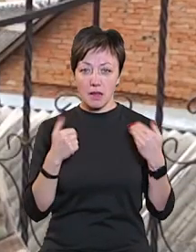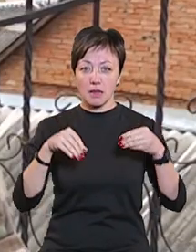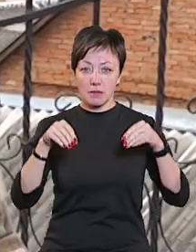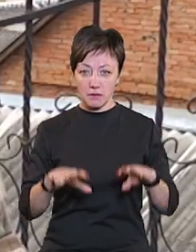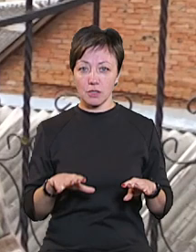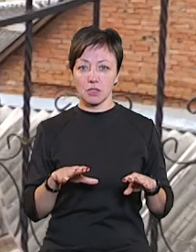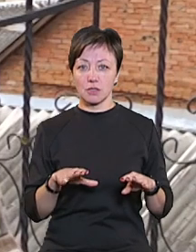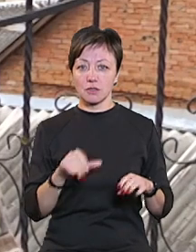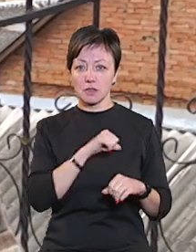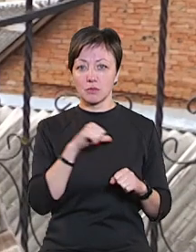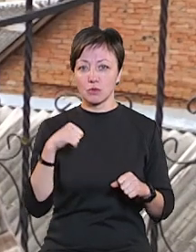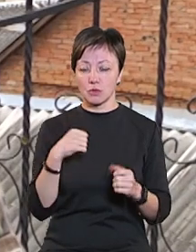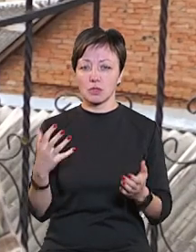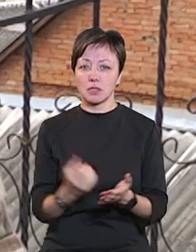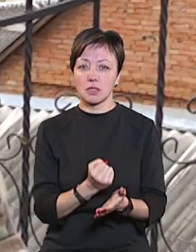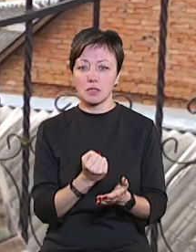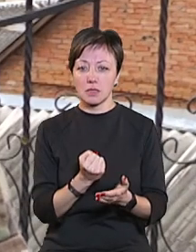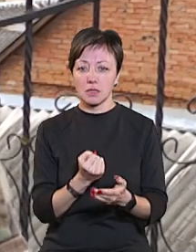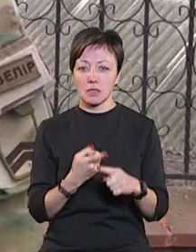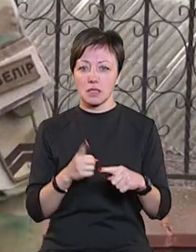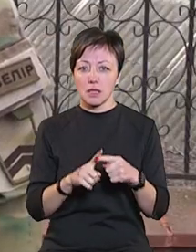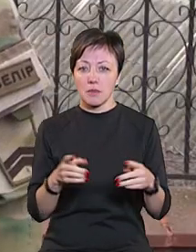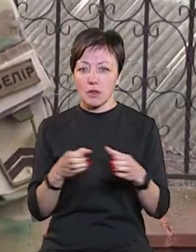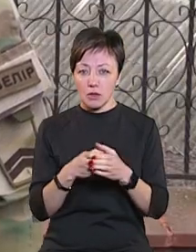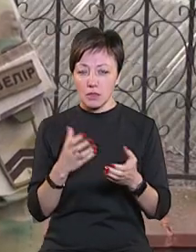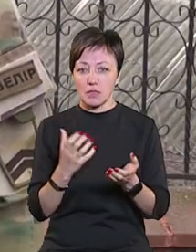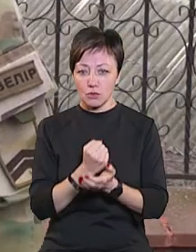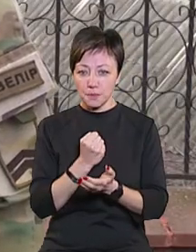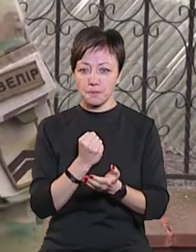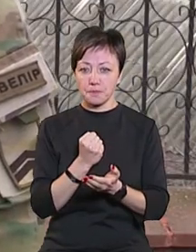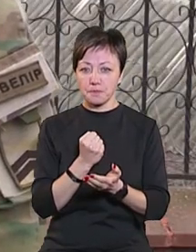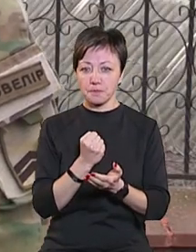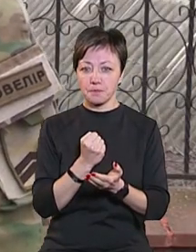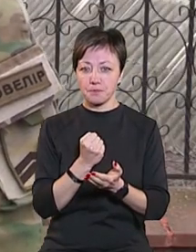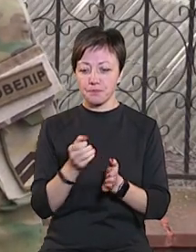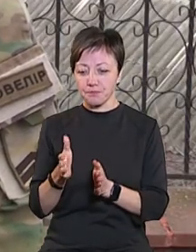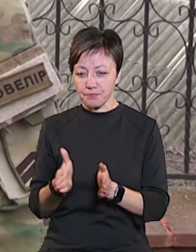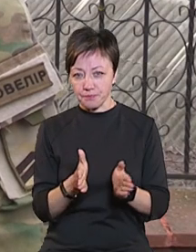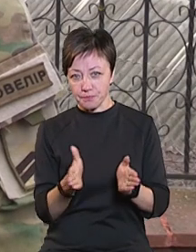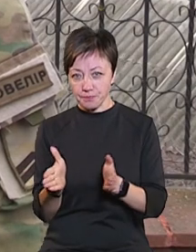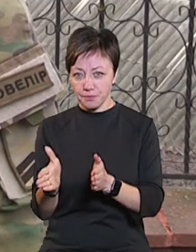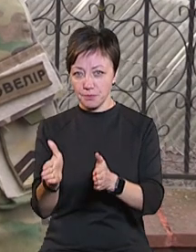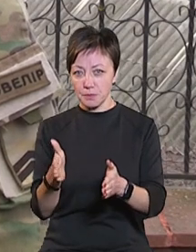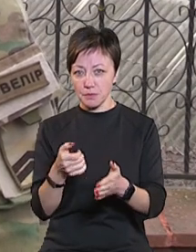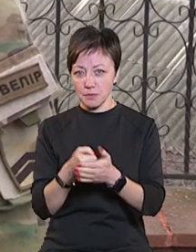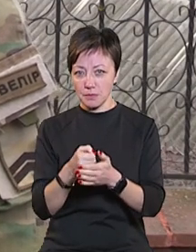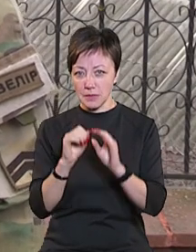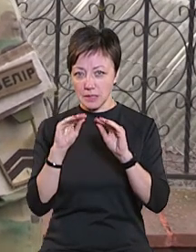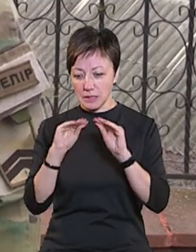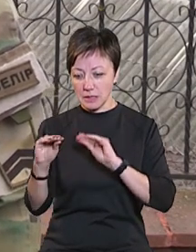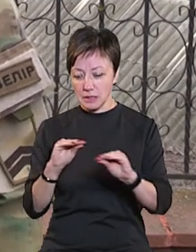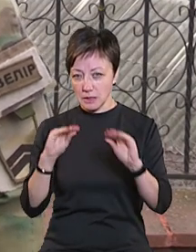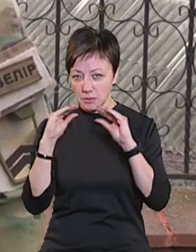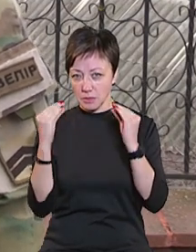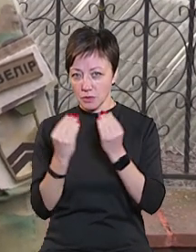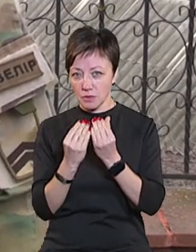вирішив самотужки віднайти цей підрозділ. Віднайшов стежку по замінованому лісі, сам